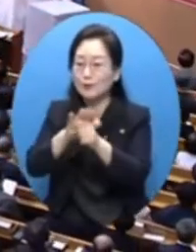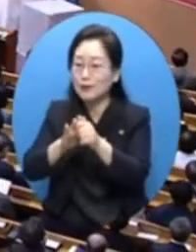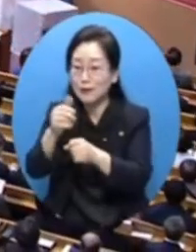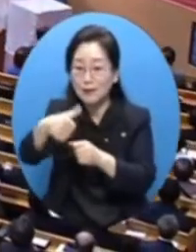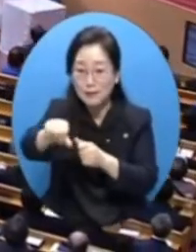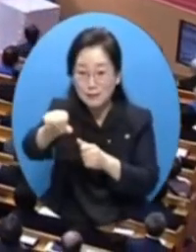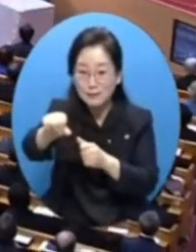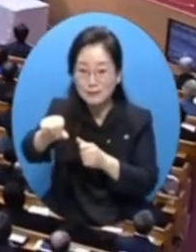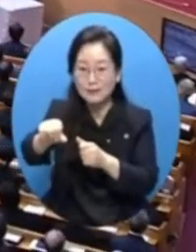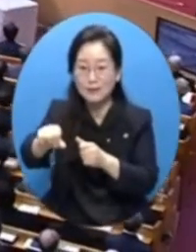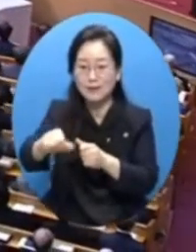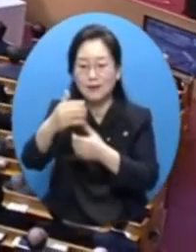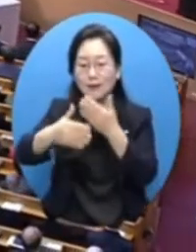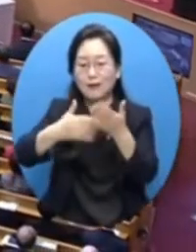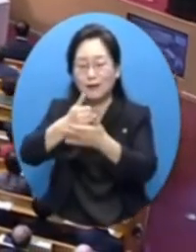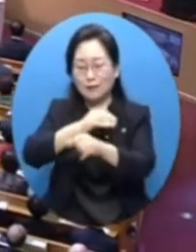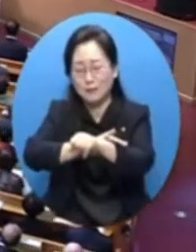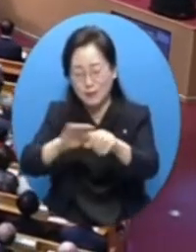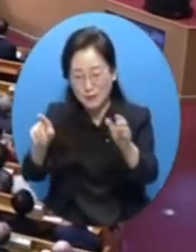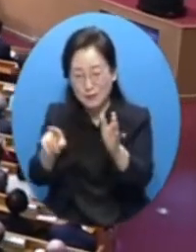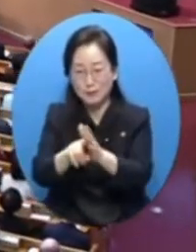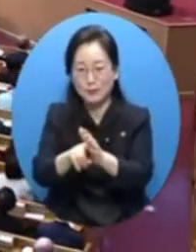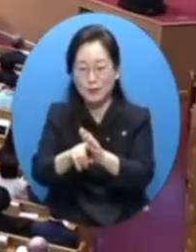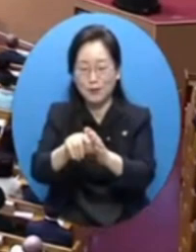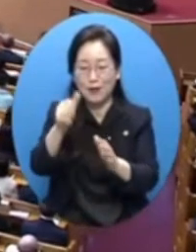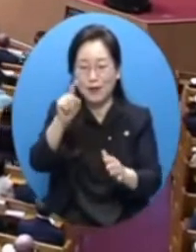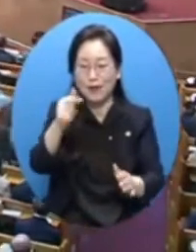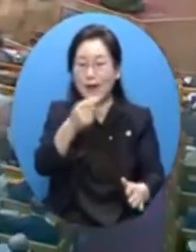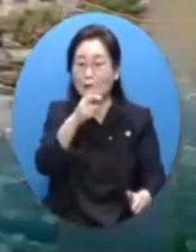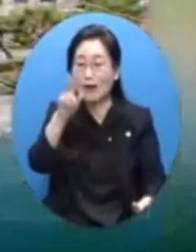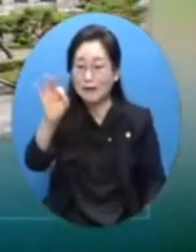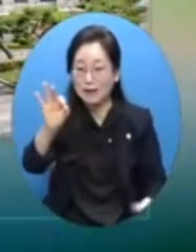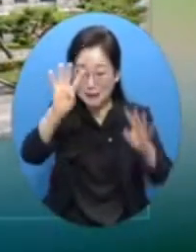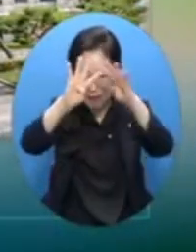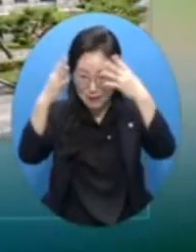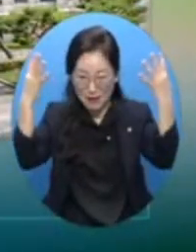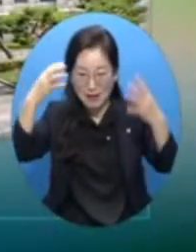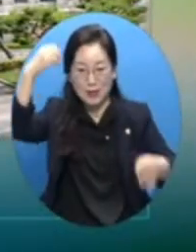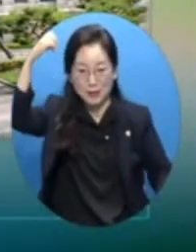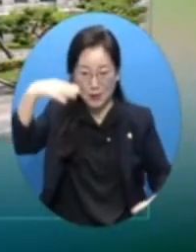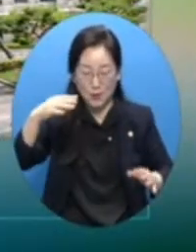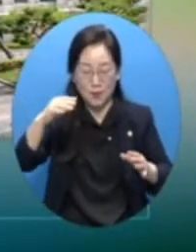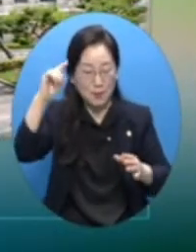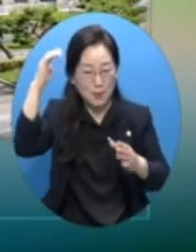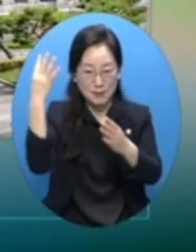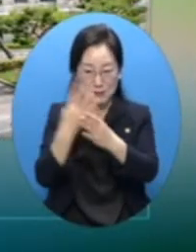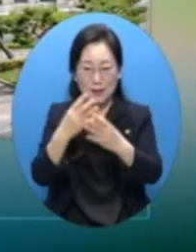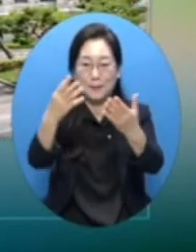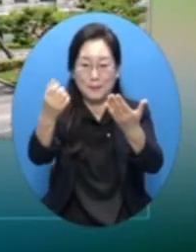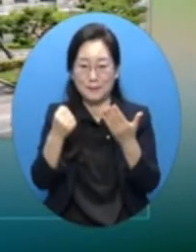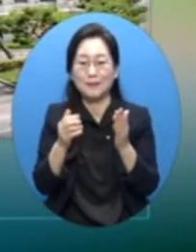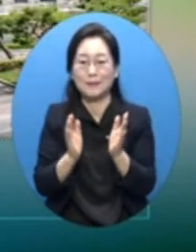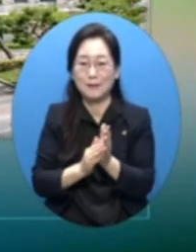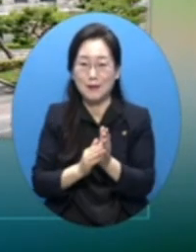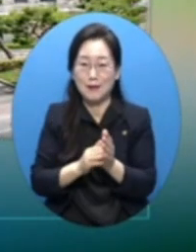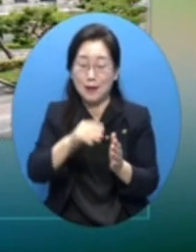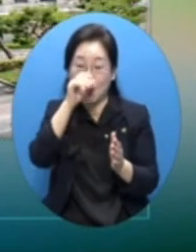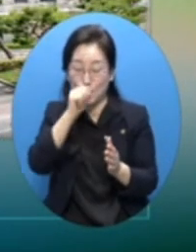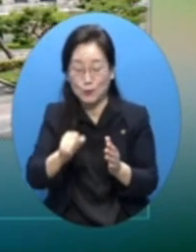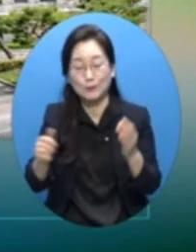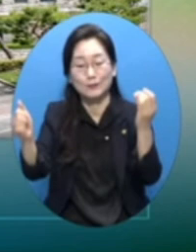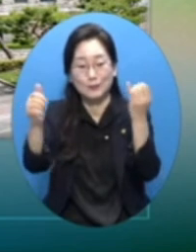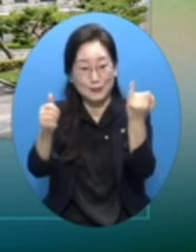아들이 하나님께 잘 자라서 한양대학교에서 대학원 박사학위를 받고 좋은 가정을